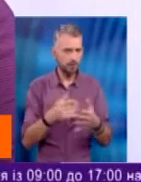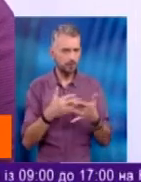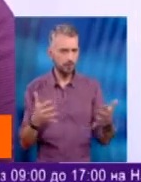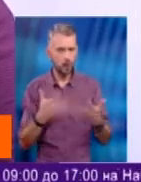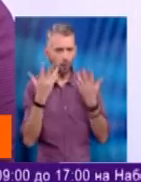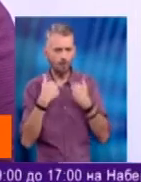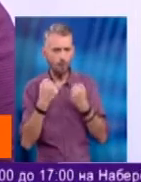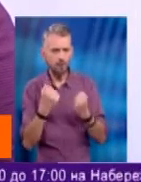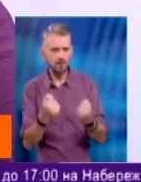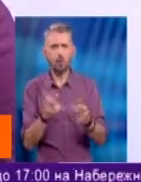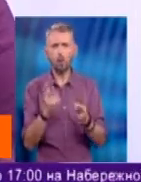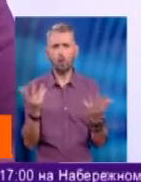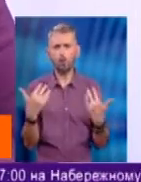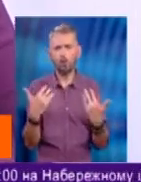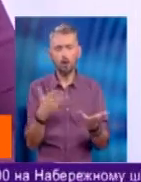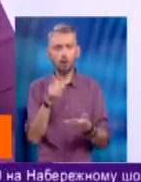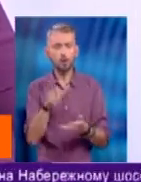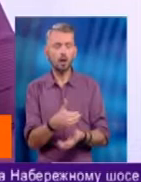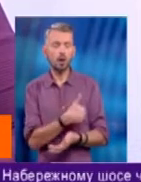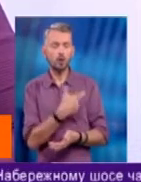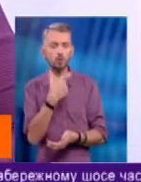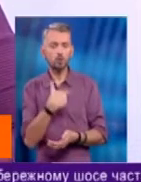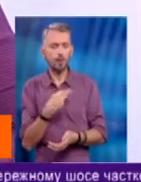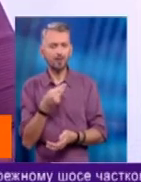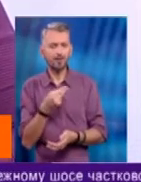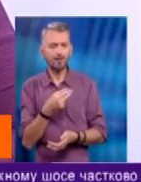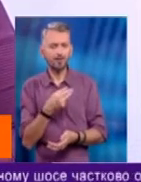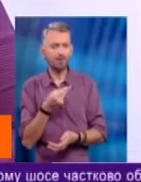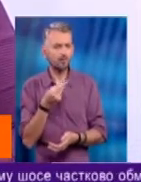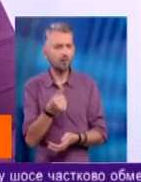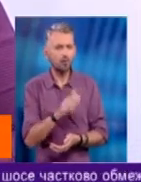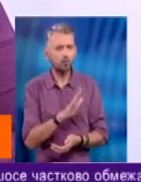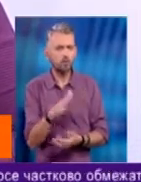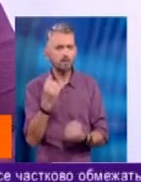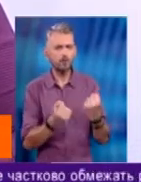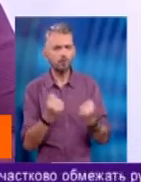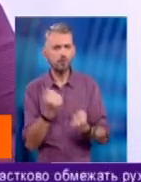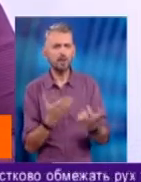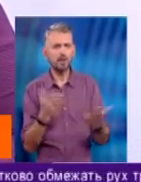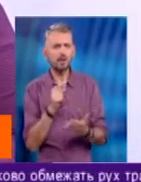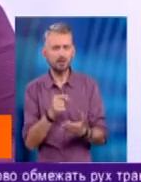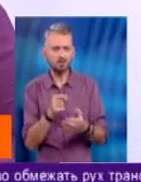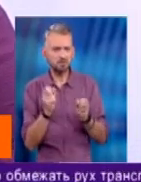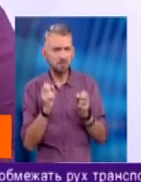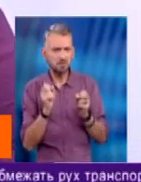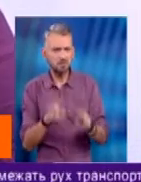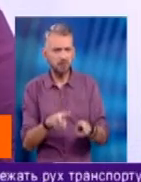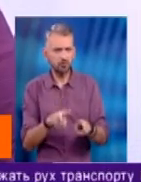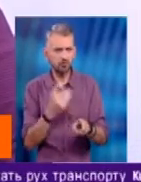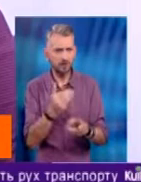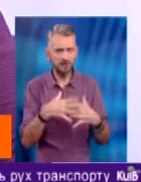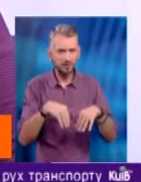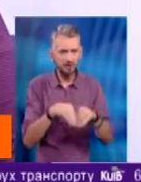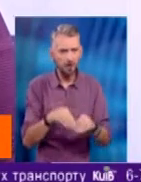комфорт їзди, і кондиціонер, і так далі. І людина хоче собі не купувати автомобіль, в який їй небезпечно, її сім'ї, а